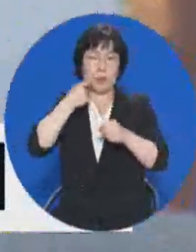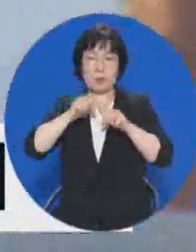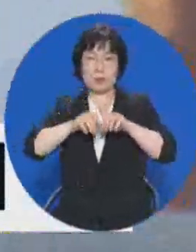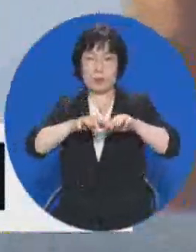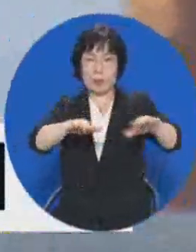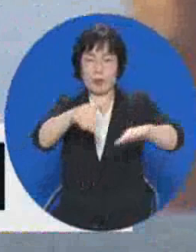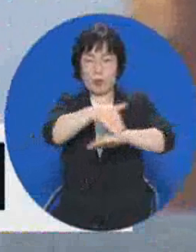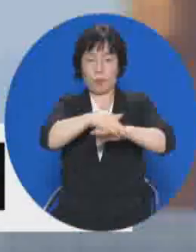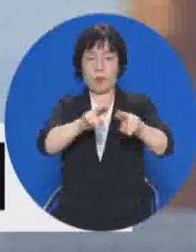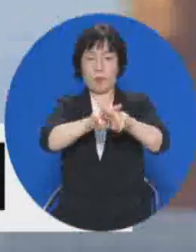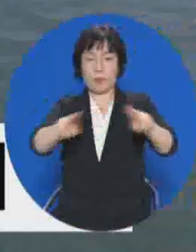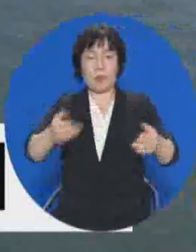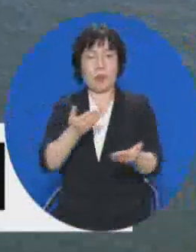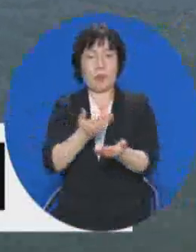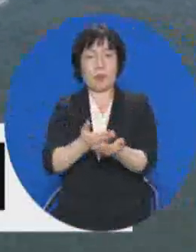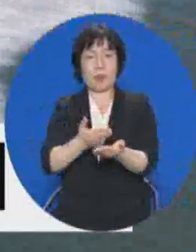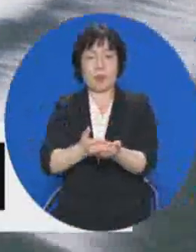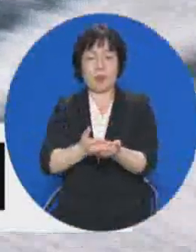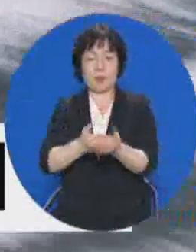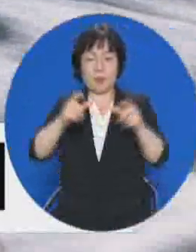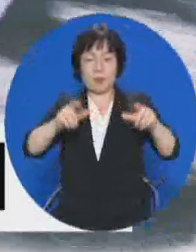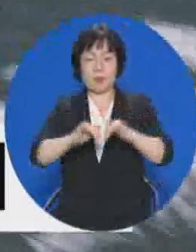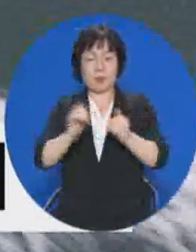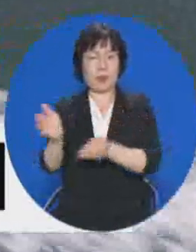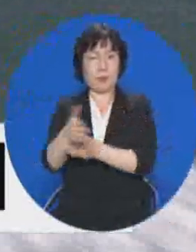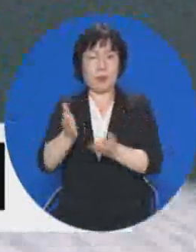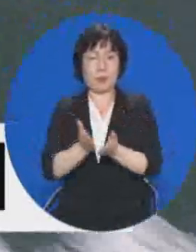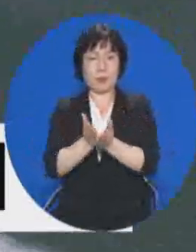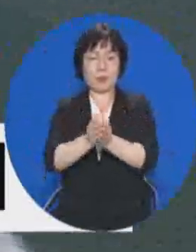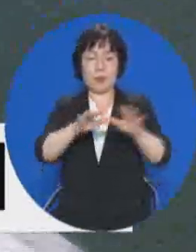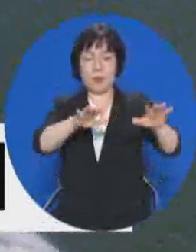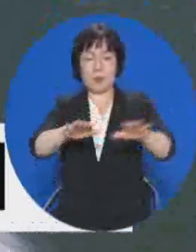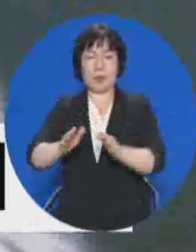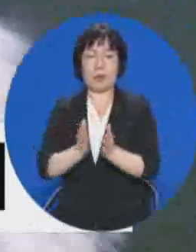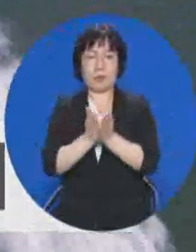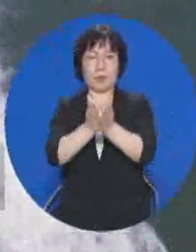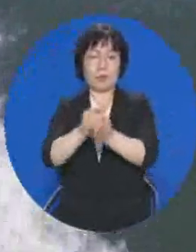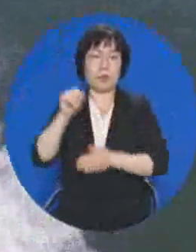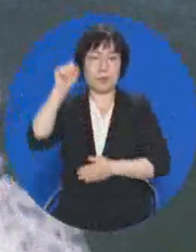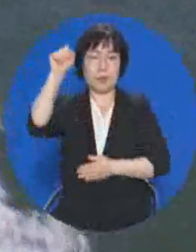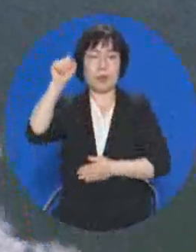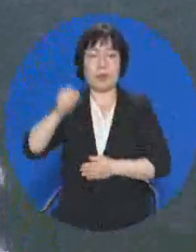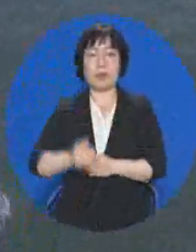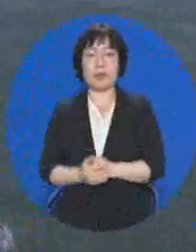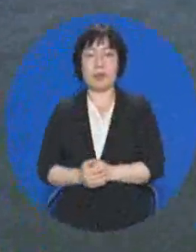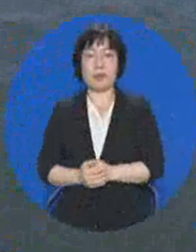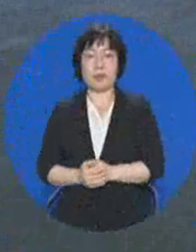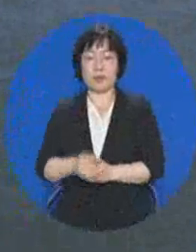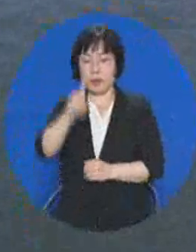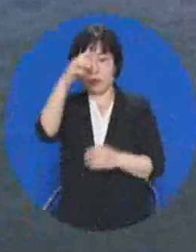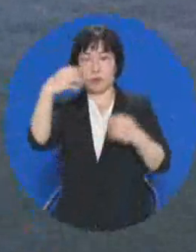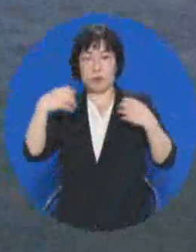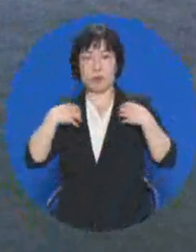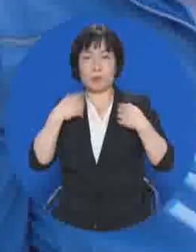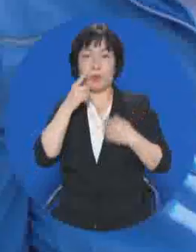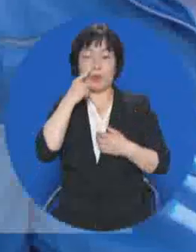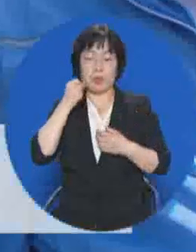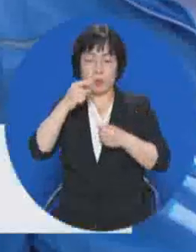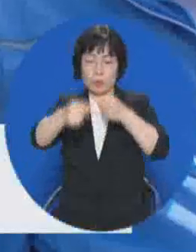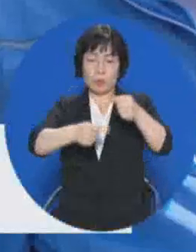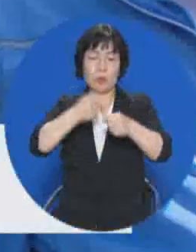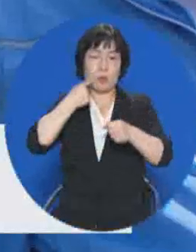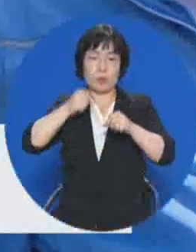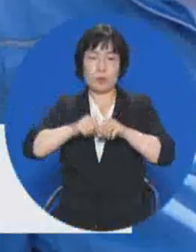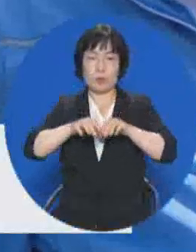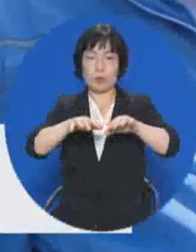방류 계획 철회를 요구하는 지역어민들의 대규모 해상 시위가 열렸습니다. 정부는 일본 방사성